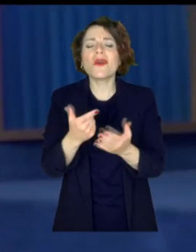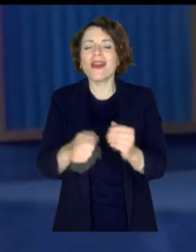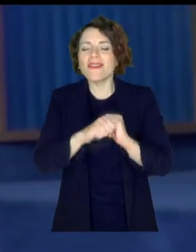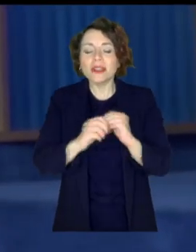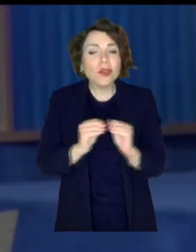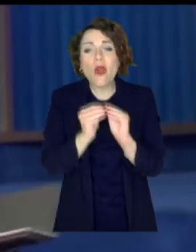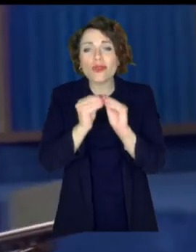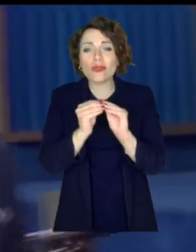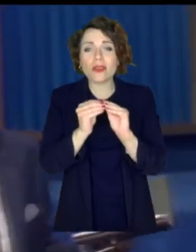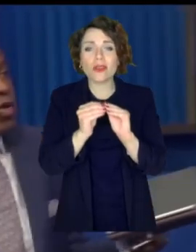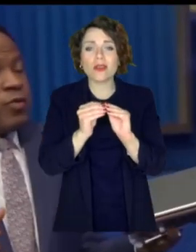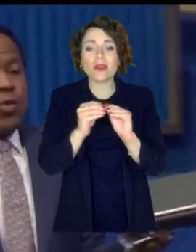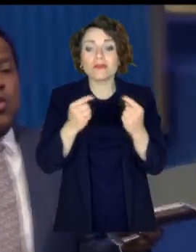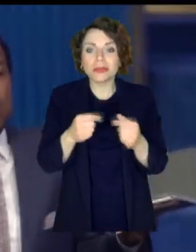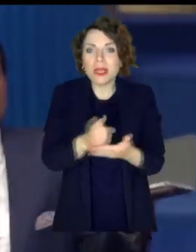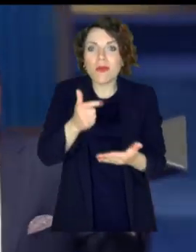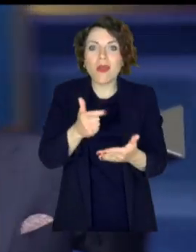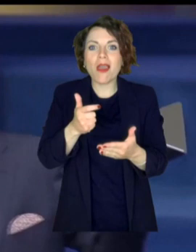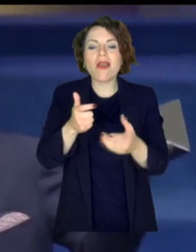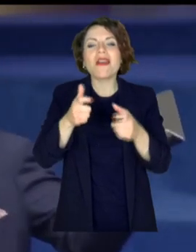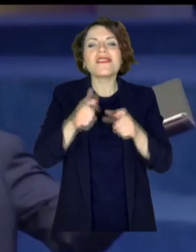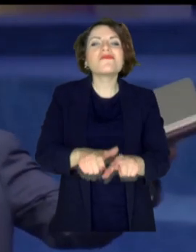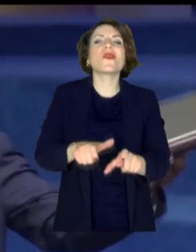fede. Perché ti esponi